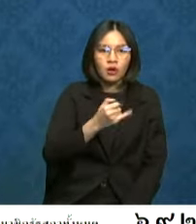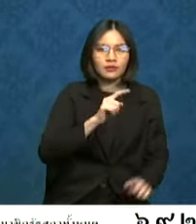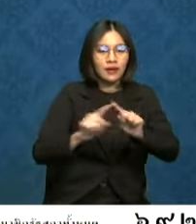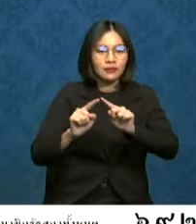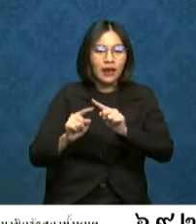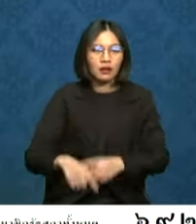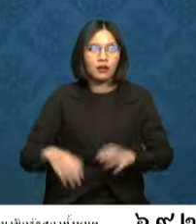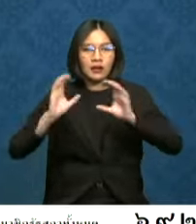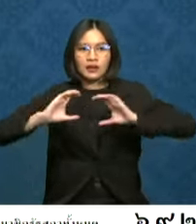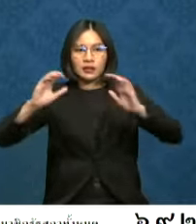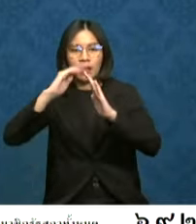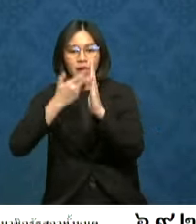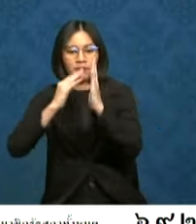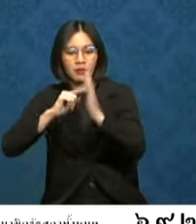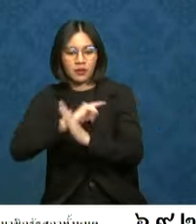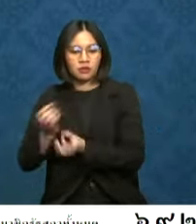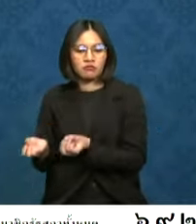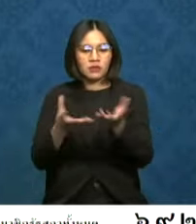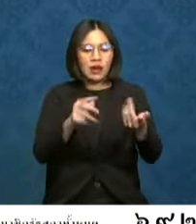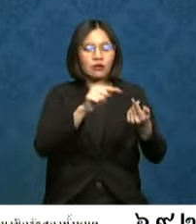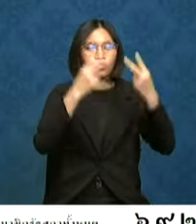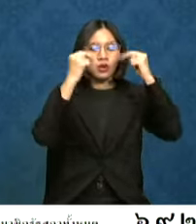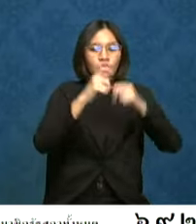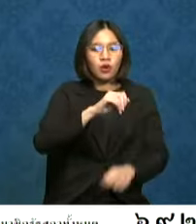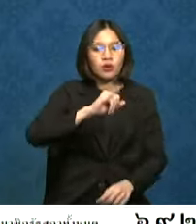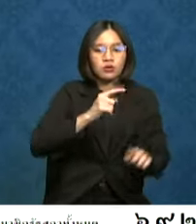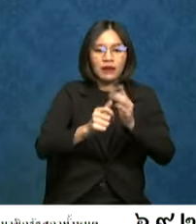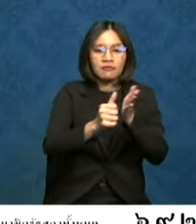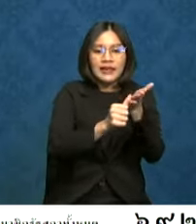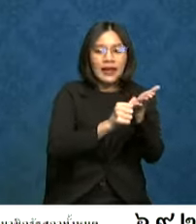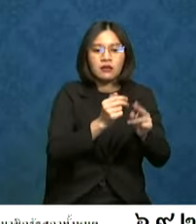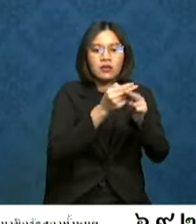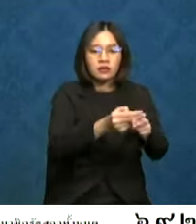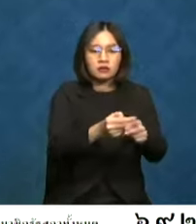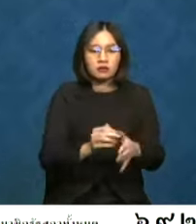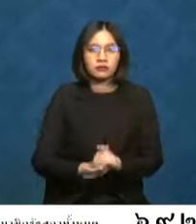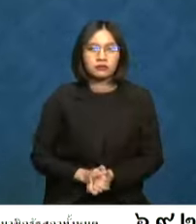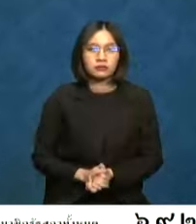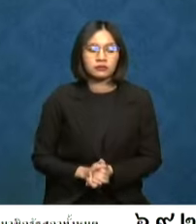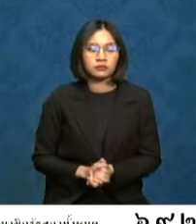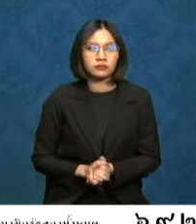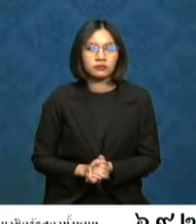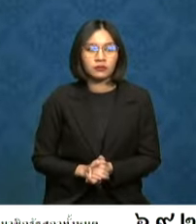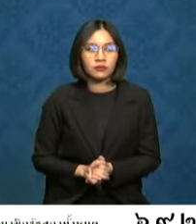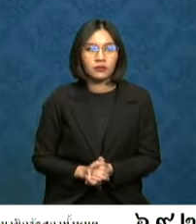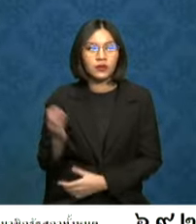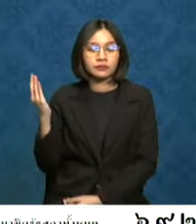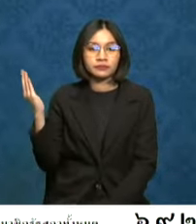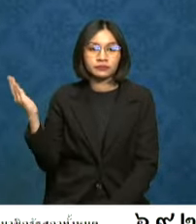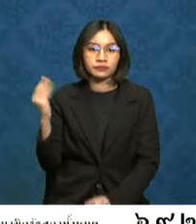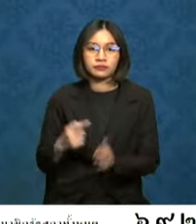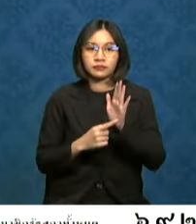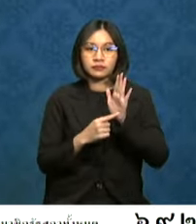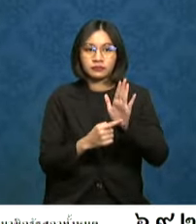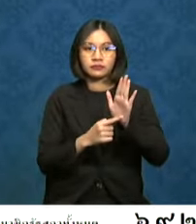ชการส่วนภมภาคก็จะโยนควละปิดชอบกไปให้ทองถินเป็คนแก้ขอสไ์ด้ครับผมขอยกตัวอย่าง